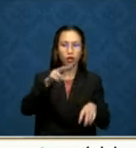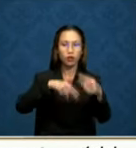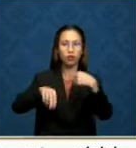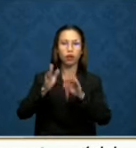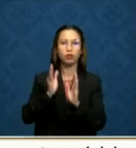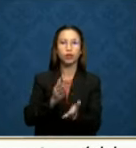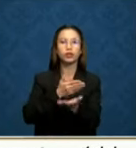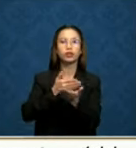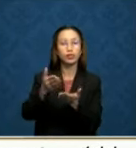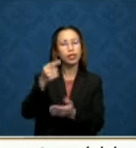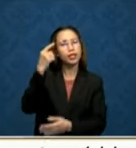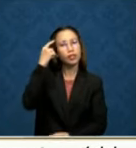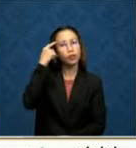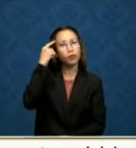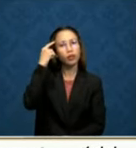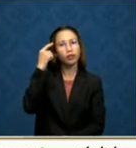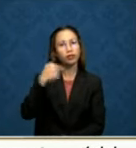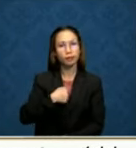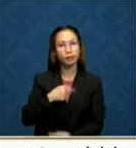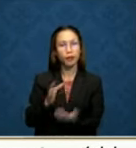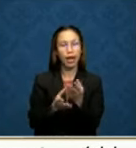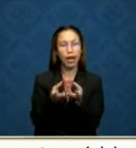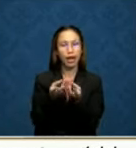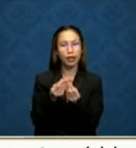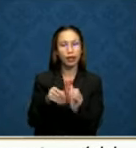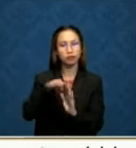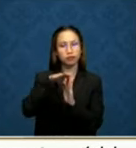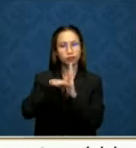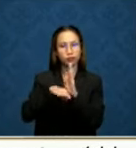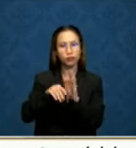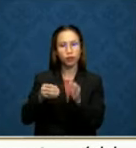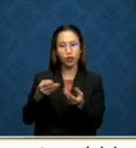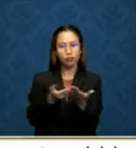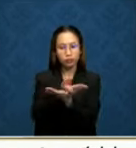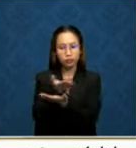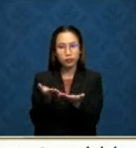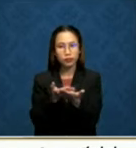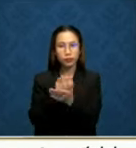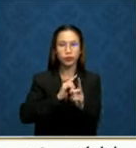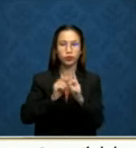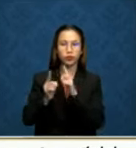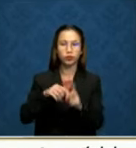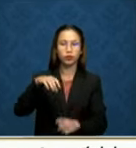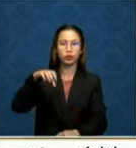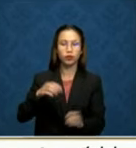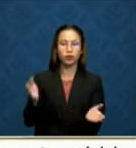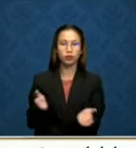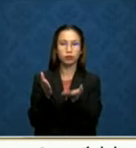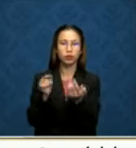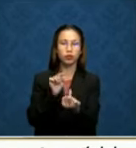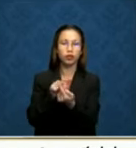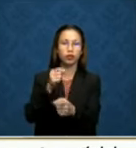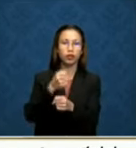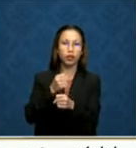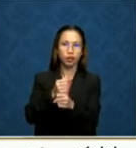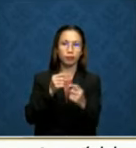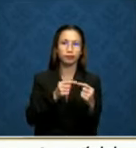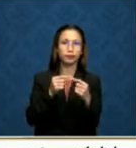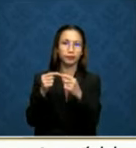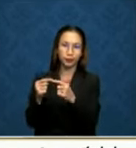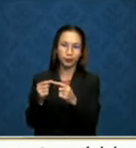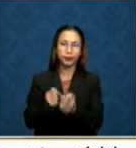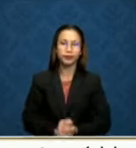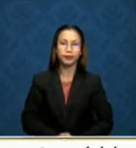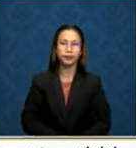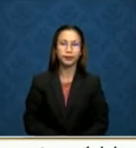ผู้บรโภคเองอี้ก็คิดวาเป็รายละเอียดที่จะต้องหาหรือกับหนวยงานที่จะช่วยสับสุในการดำเนินการเรื่องนี้ต่อไปนะคะ